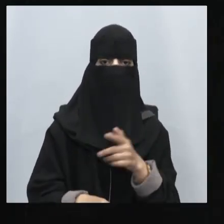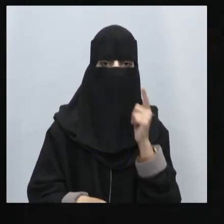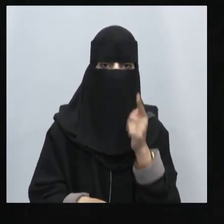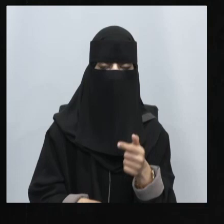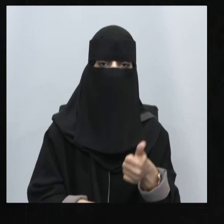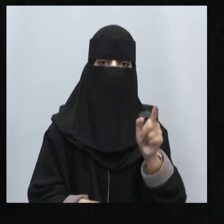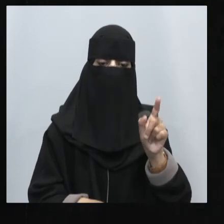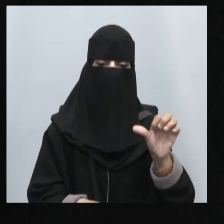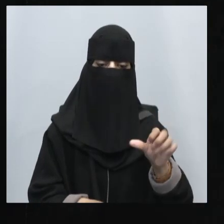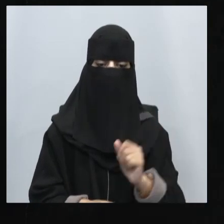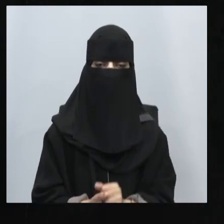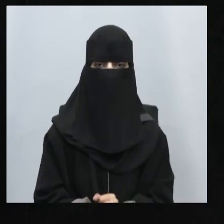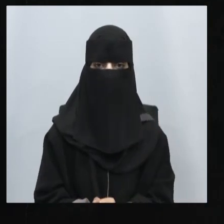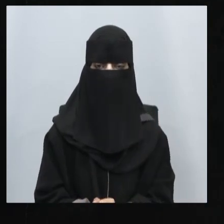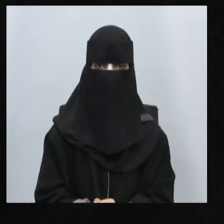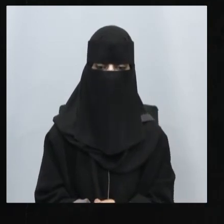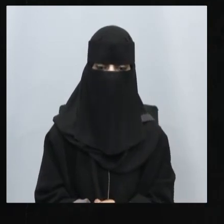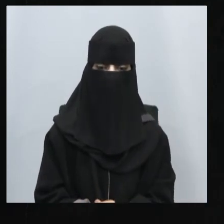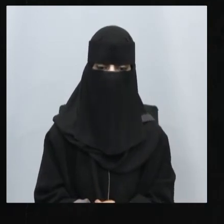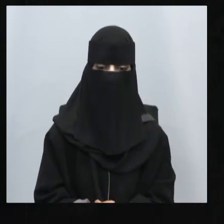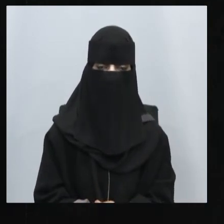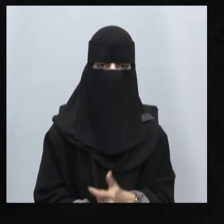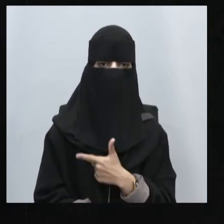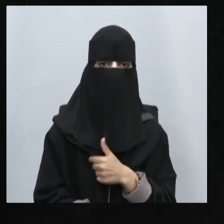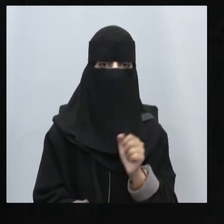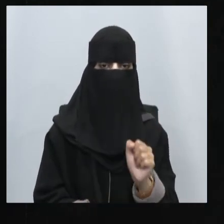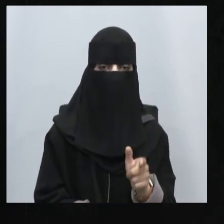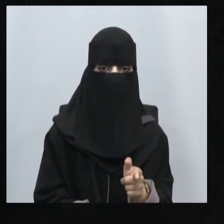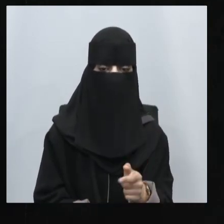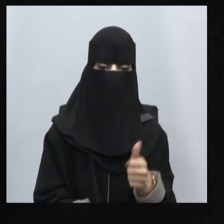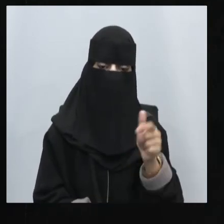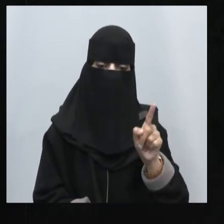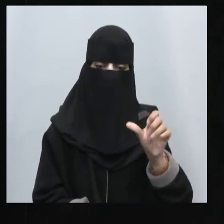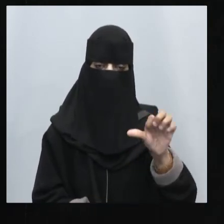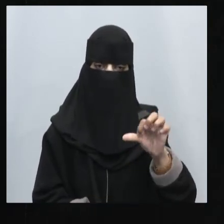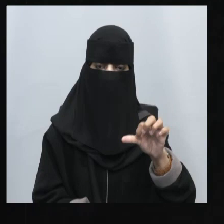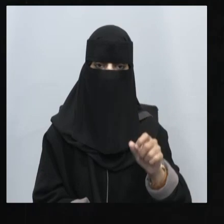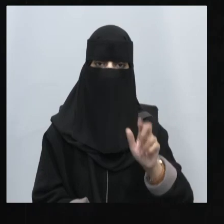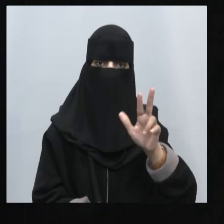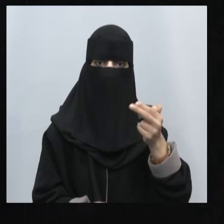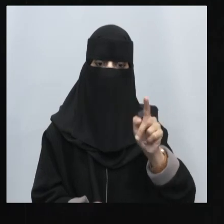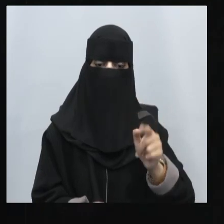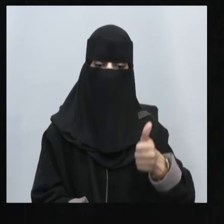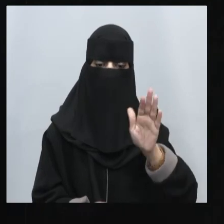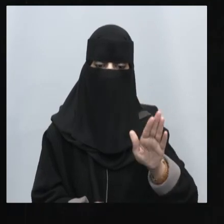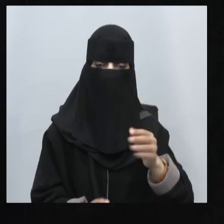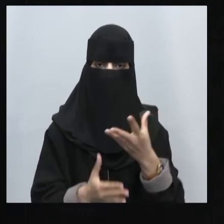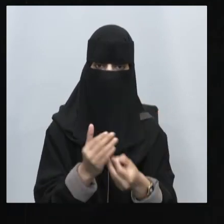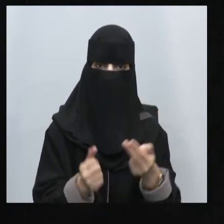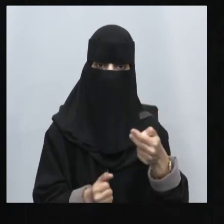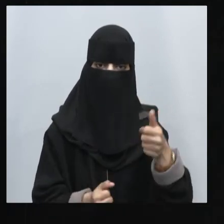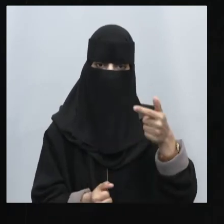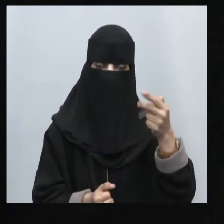ابرز خلفاء الدوله العباسيه وهو ابو العباس عبد الله بن محمد بن علي